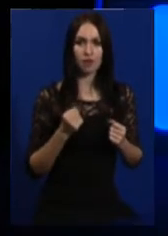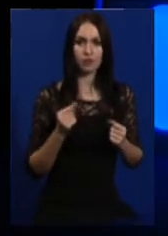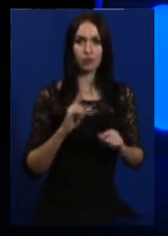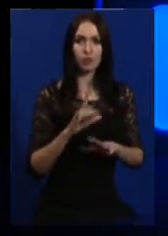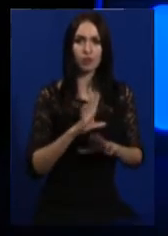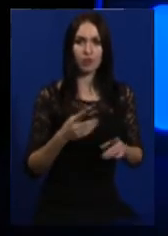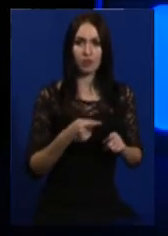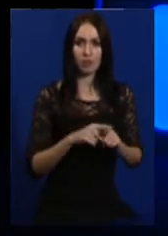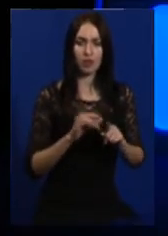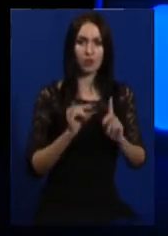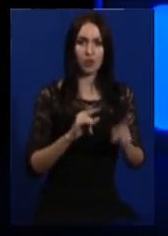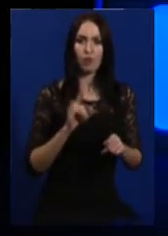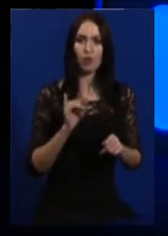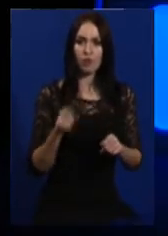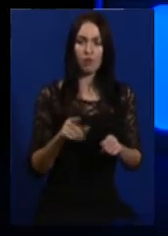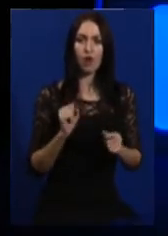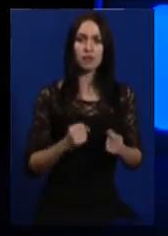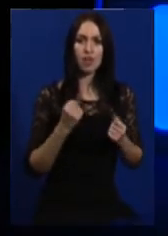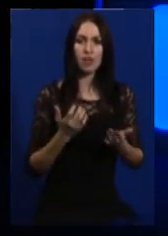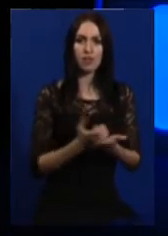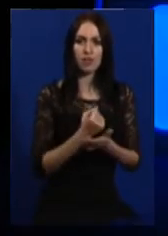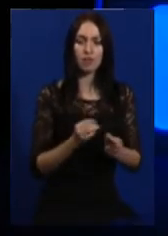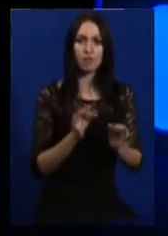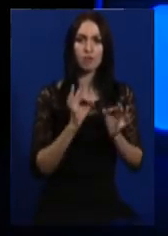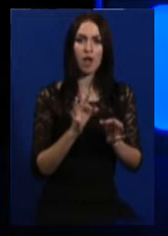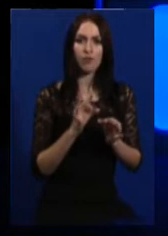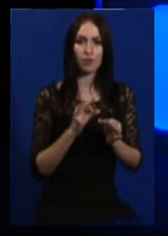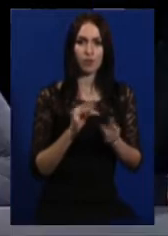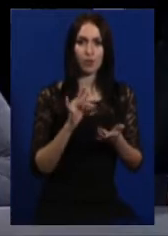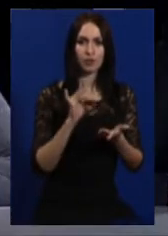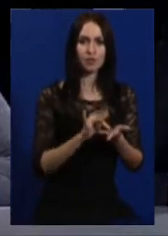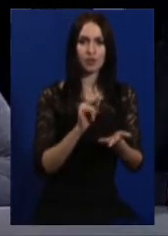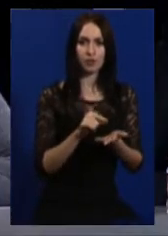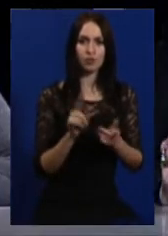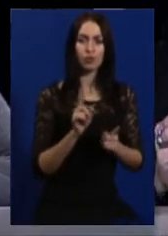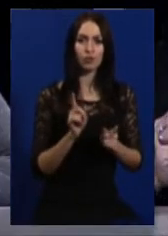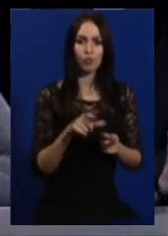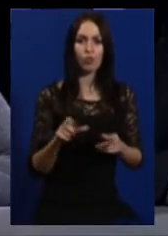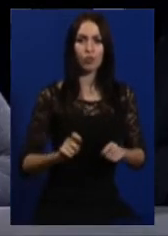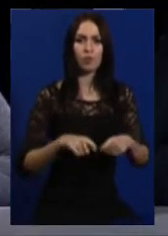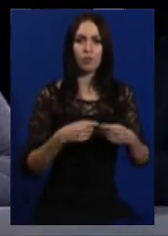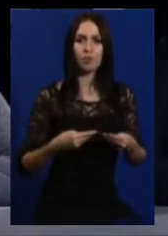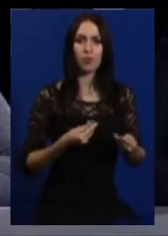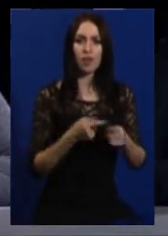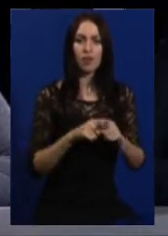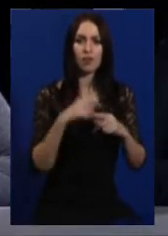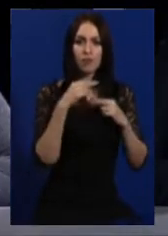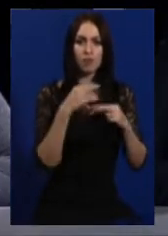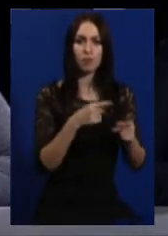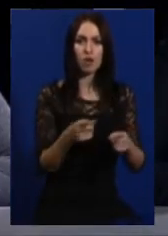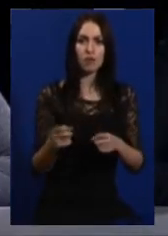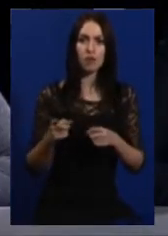обеих крайностей найти правильную интонацию это интонация привлечь внимание очень